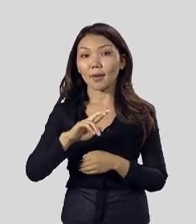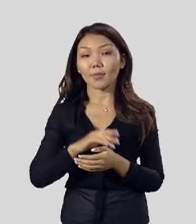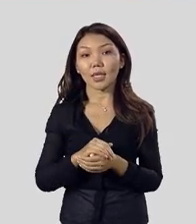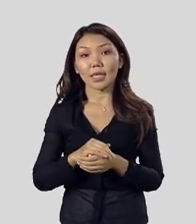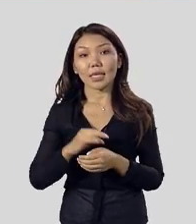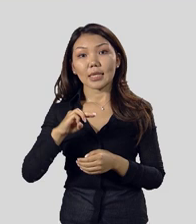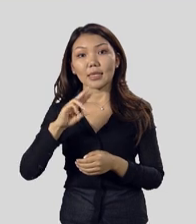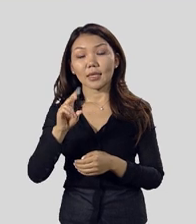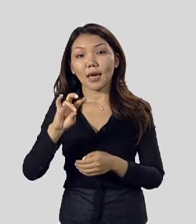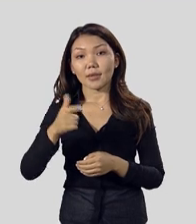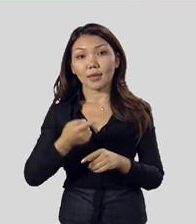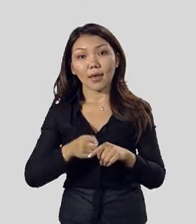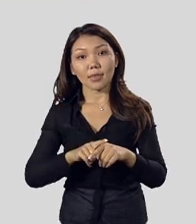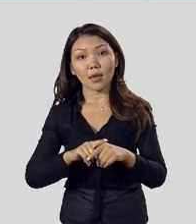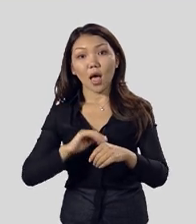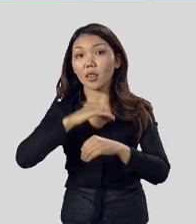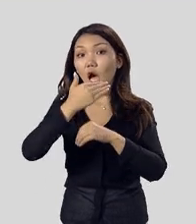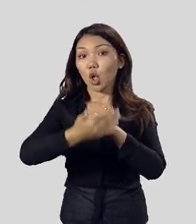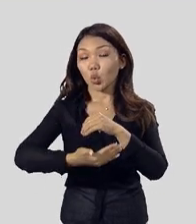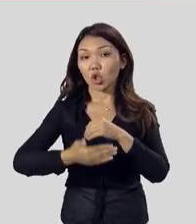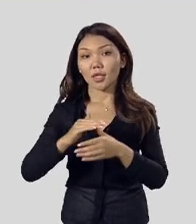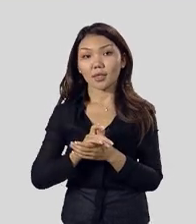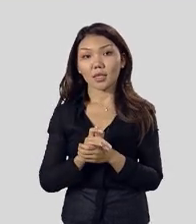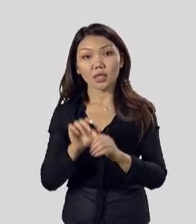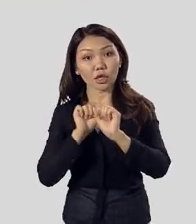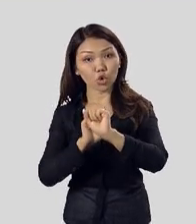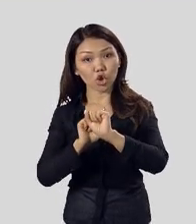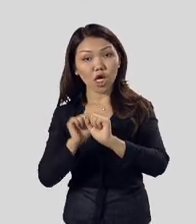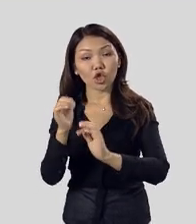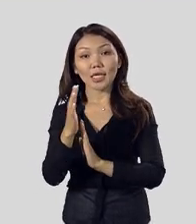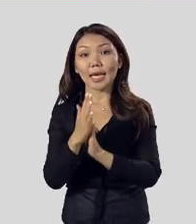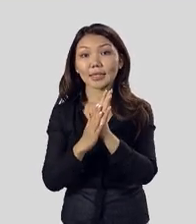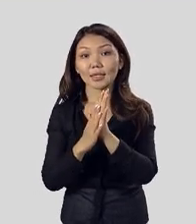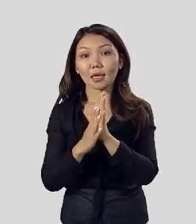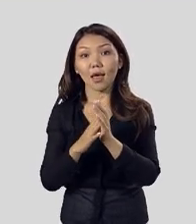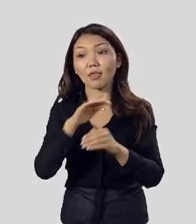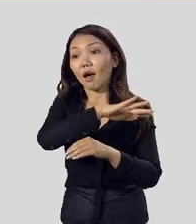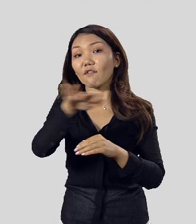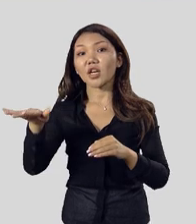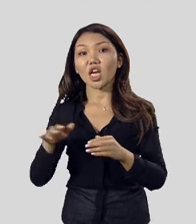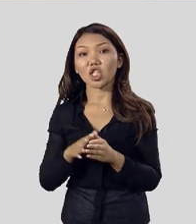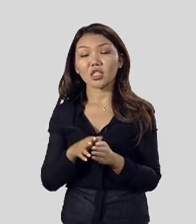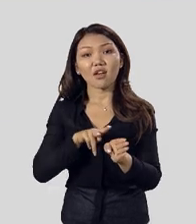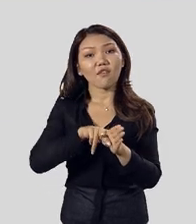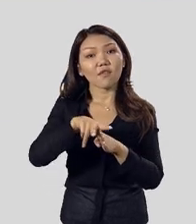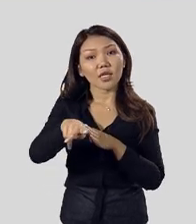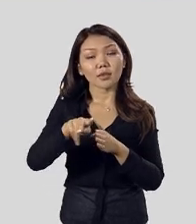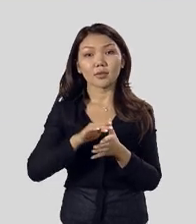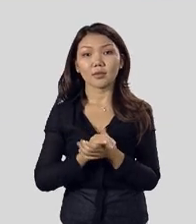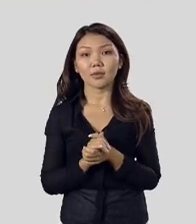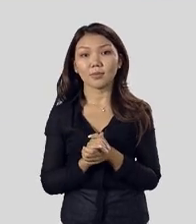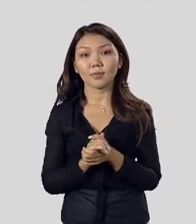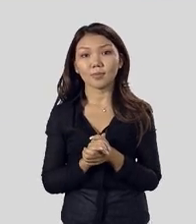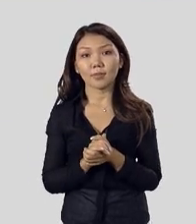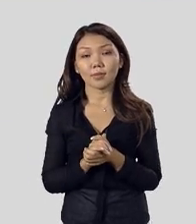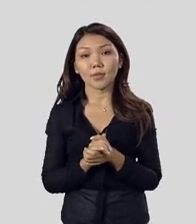ткани это наружные ткани защищающие растения от внешних неблагоприятных воздействий